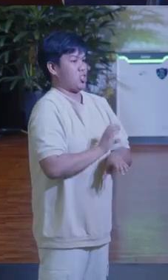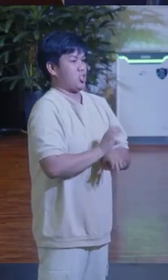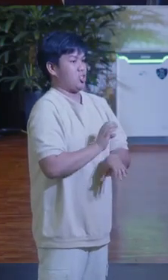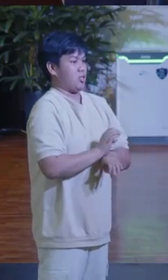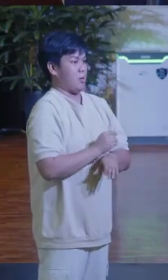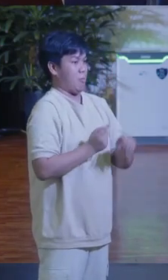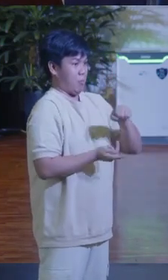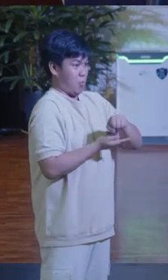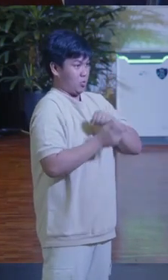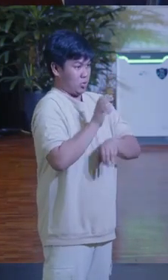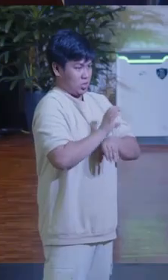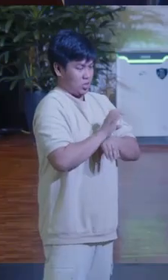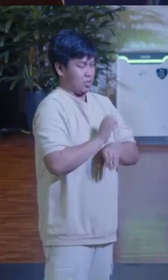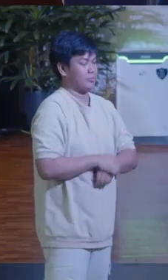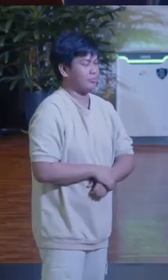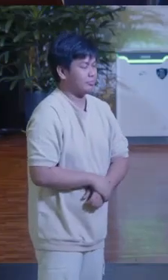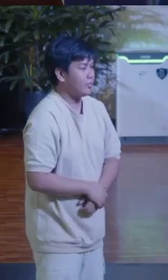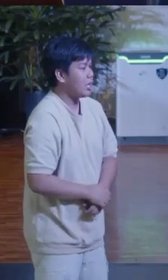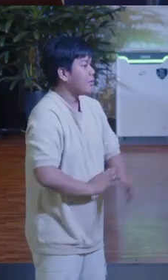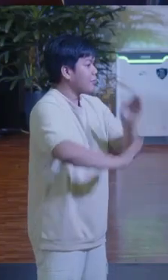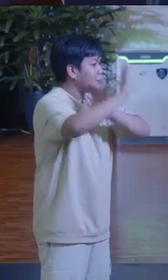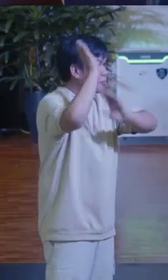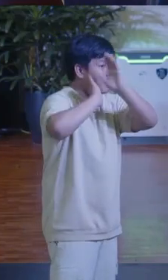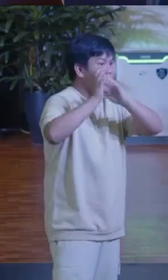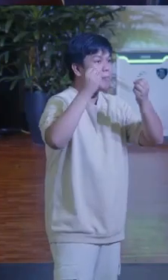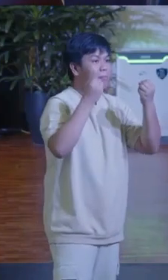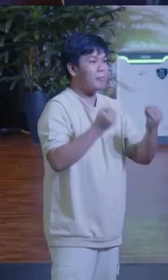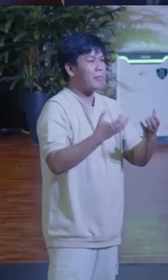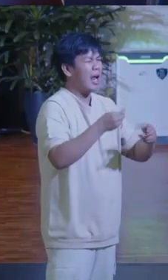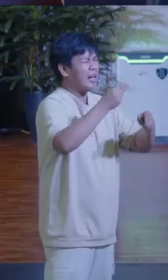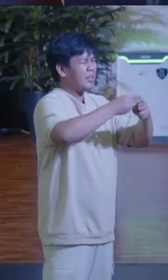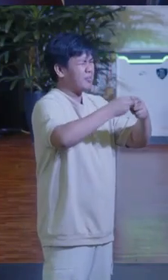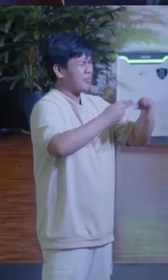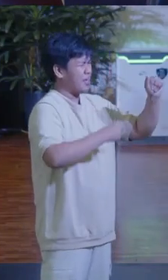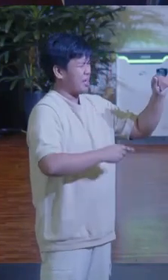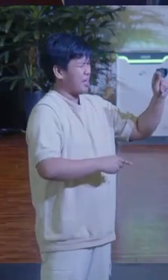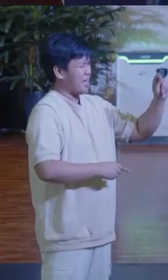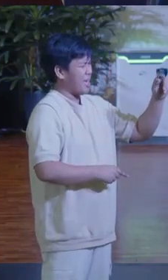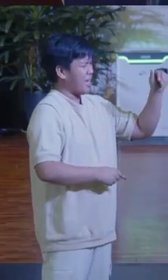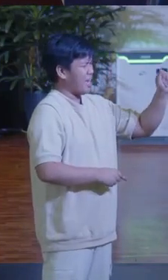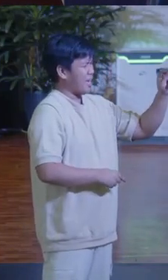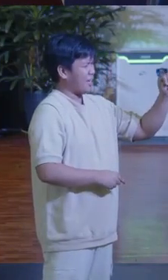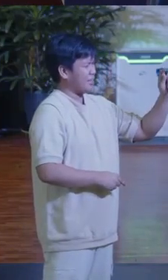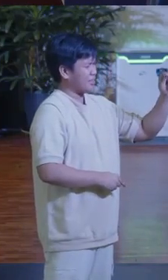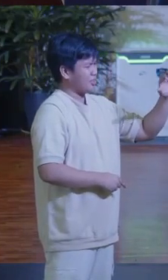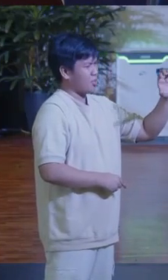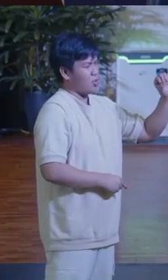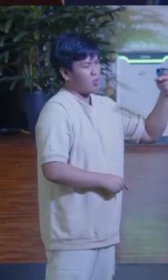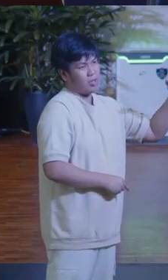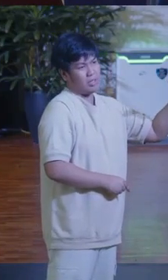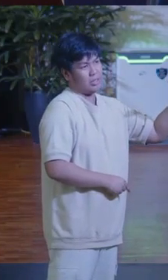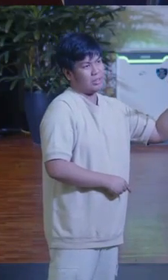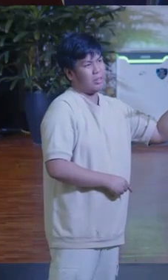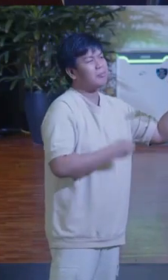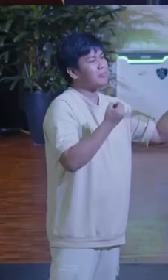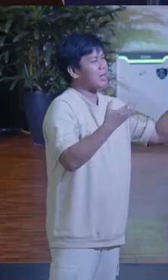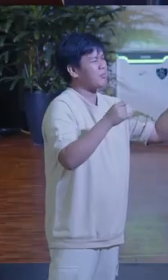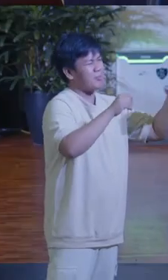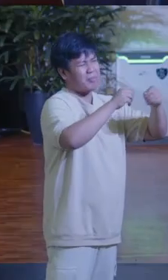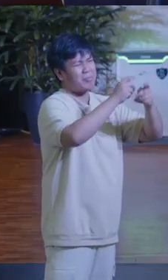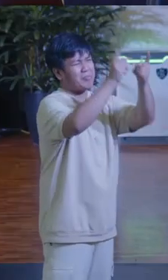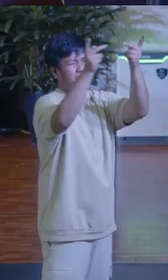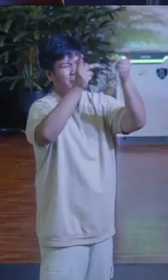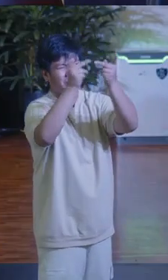ito. Nung panahon na yon, marami pong Antioch na city. Ang total po 16. 16